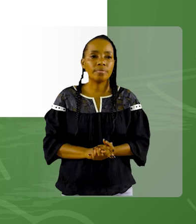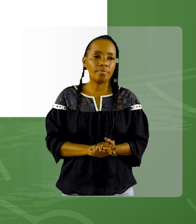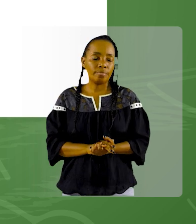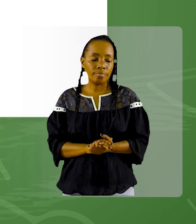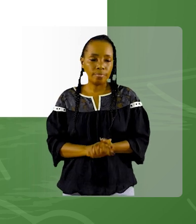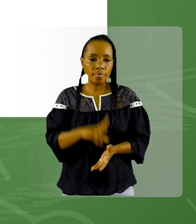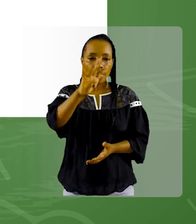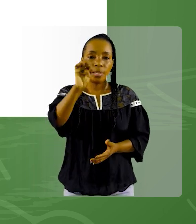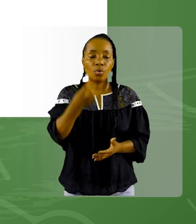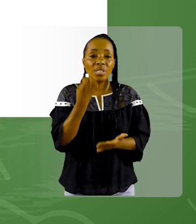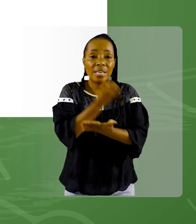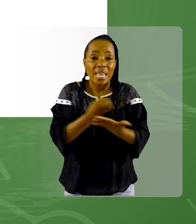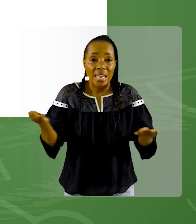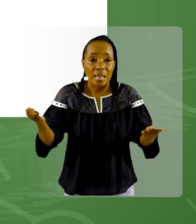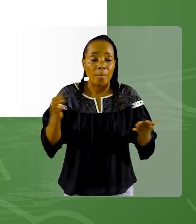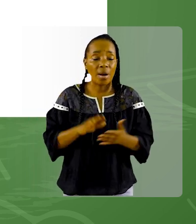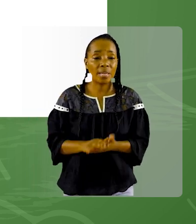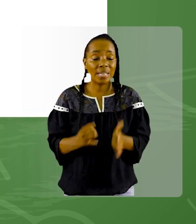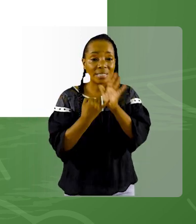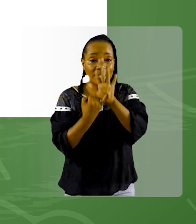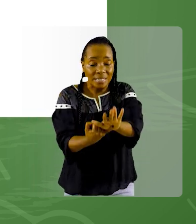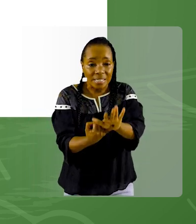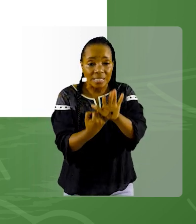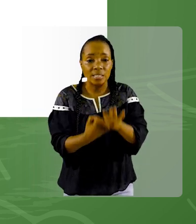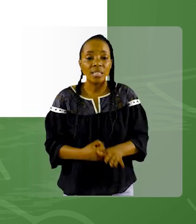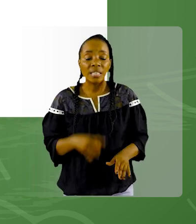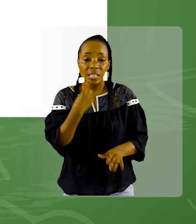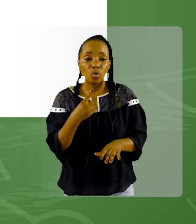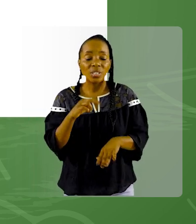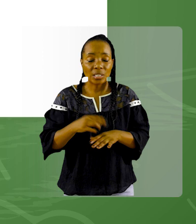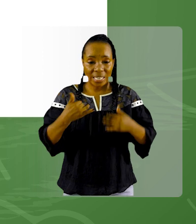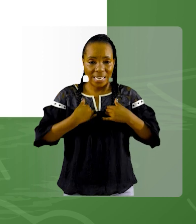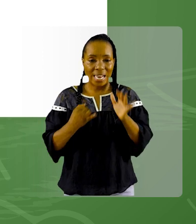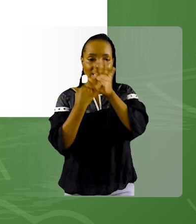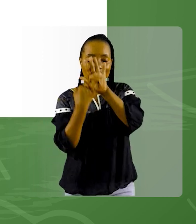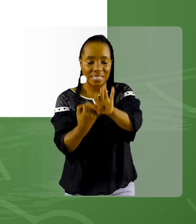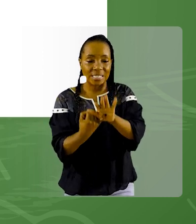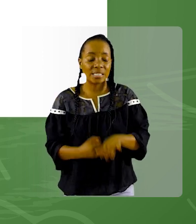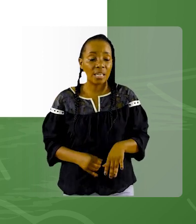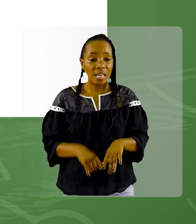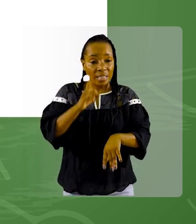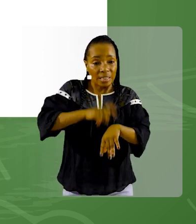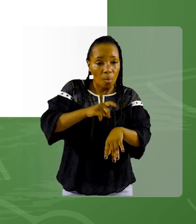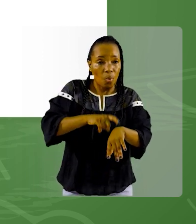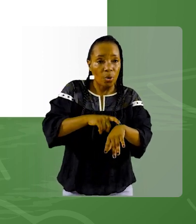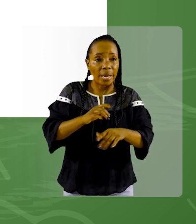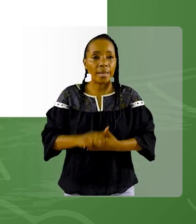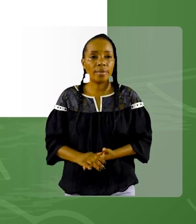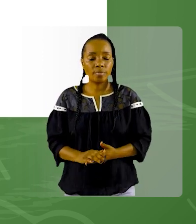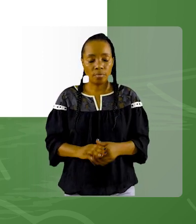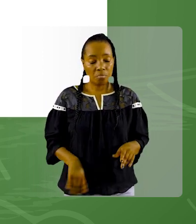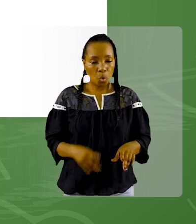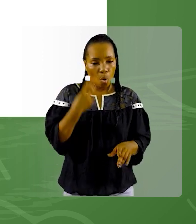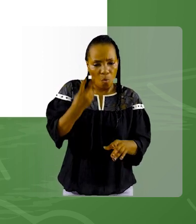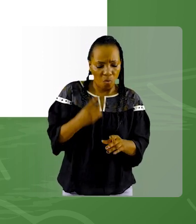Deuxième élément des indices de l'énonciation, les indices temporels. Les adverbes de temps, maintenant et aujourd'hui permettent